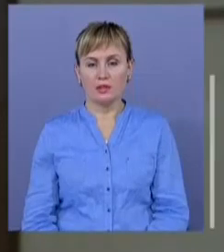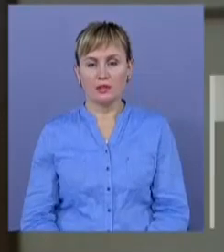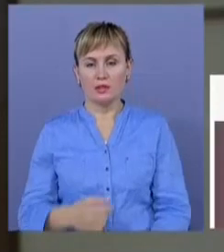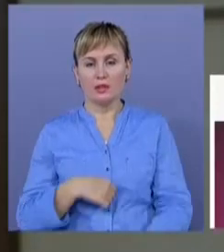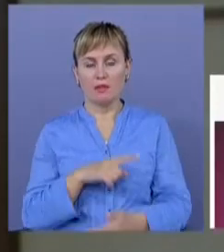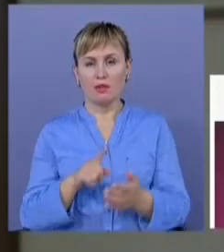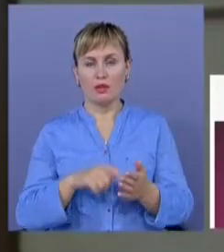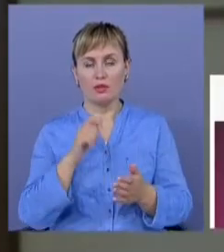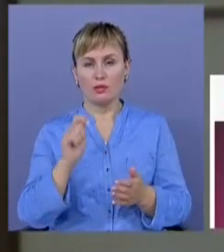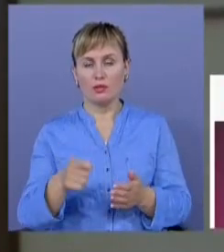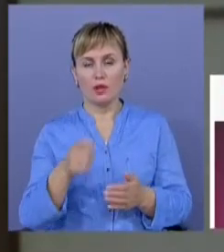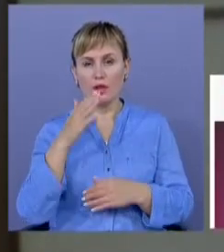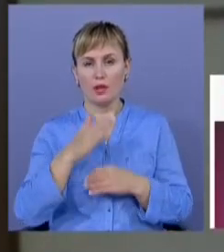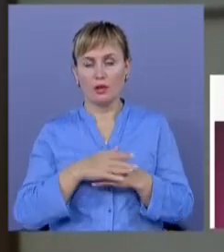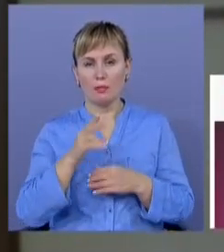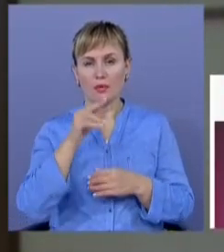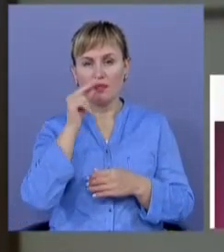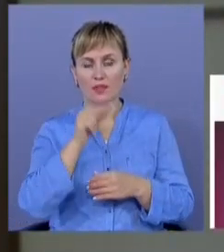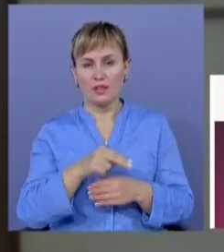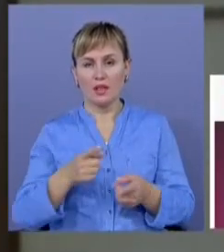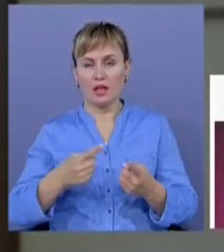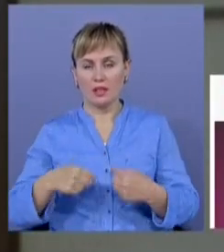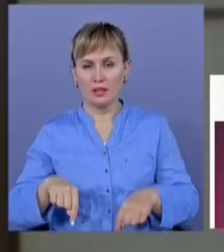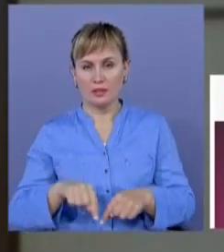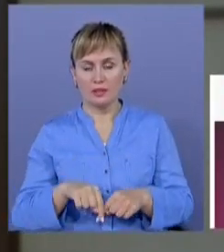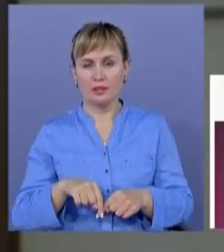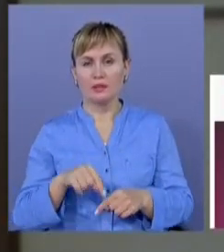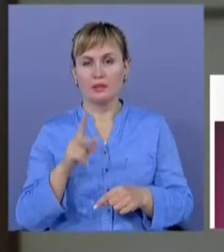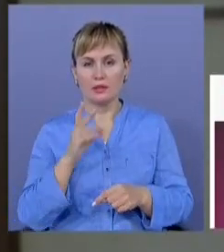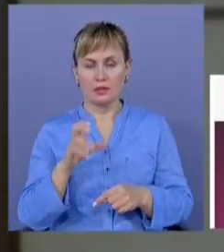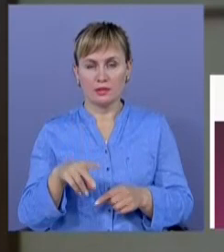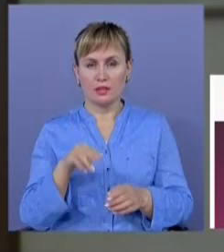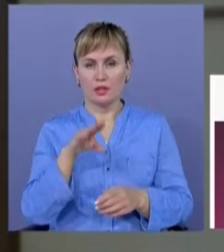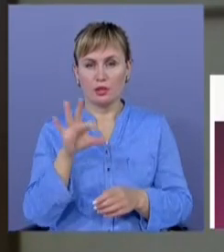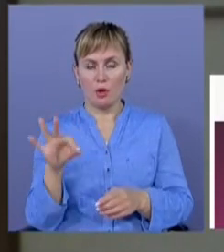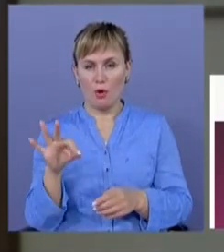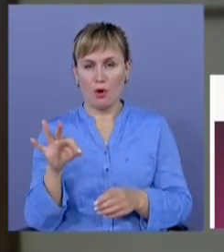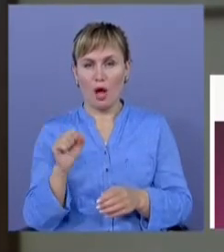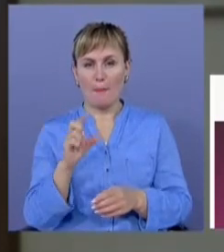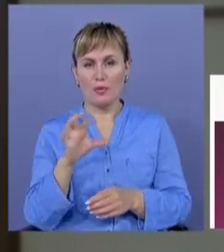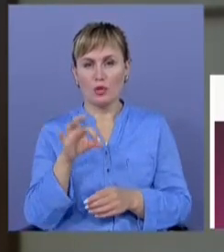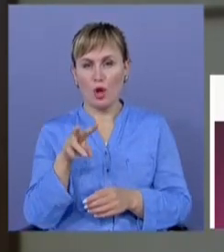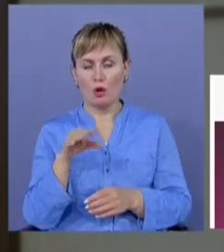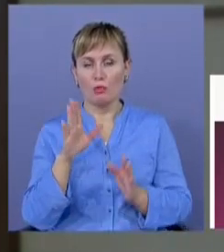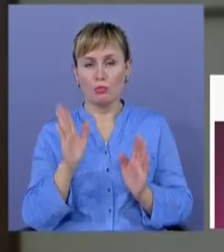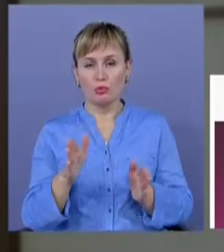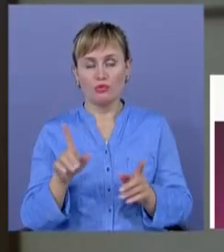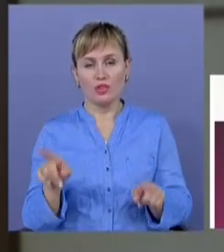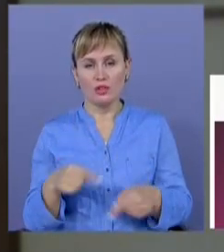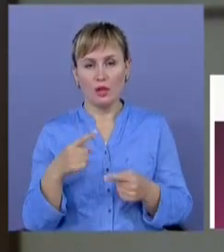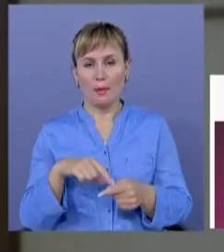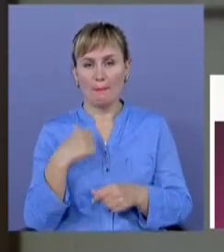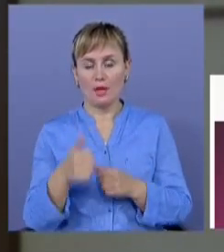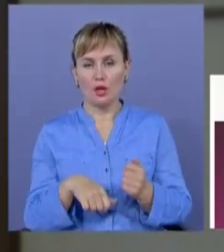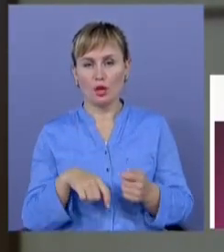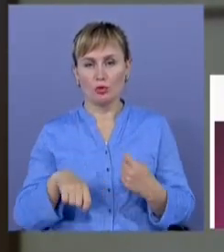акиму о том, что по вине подрядной организации СК «Абсолют», ТО «СК «Абсолют», будет ли восстановлен